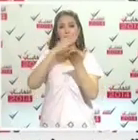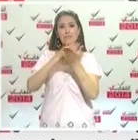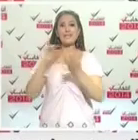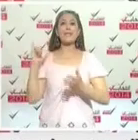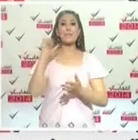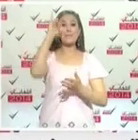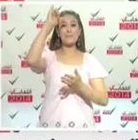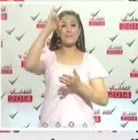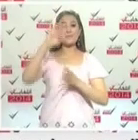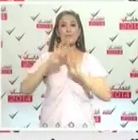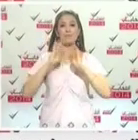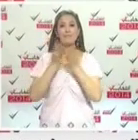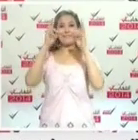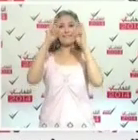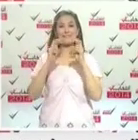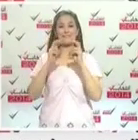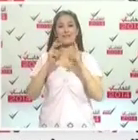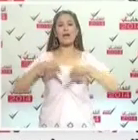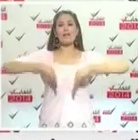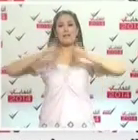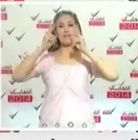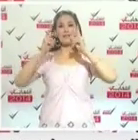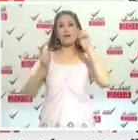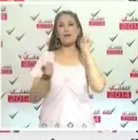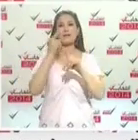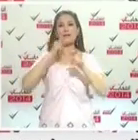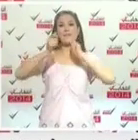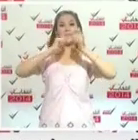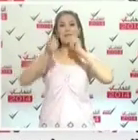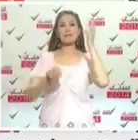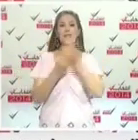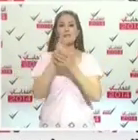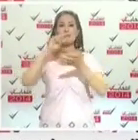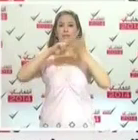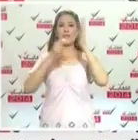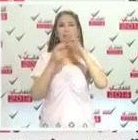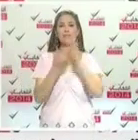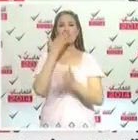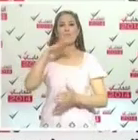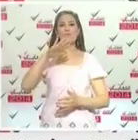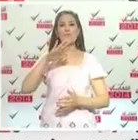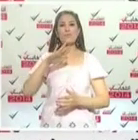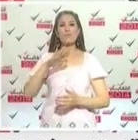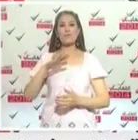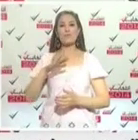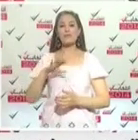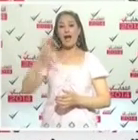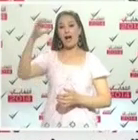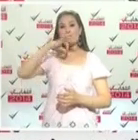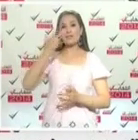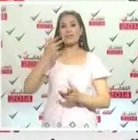ارخص والبلاص تولي اكثر وحتى الخدمات تولي احسن قلت مال